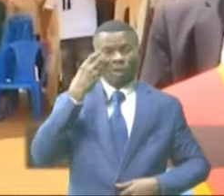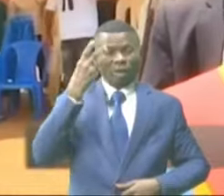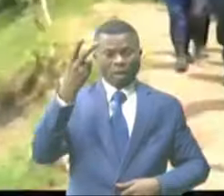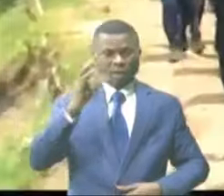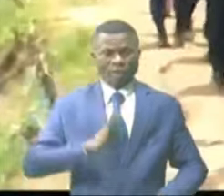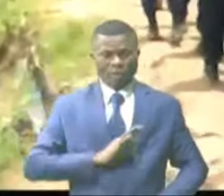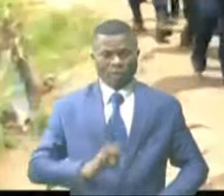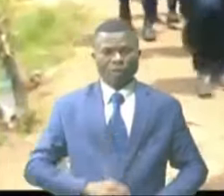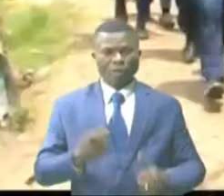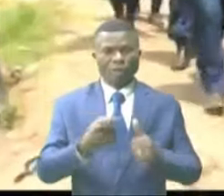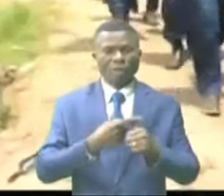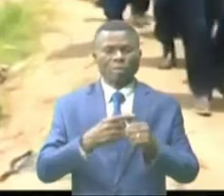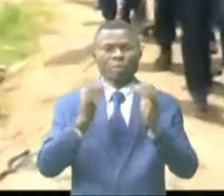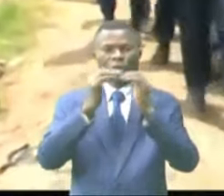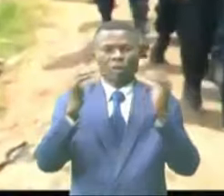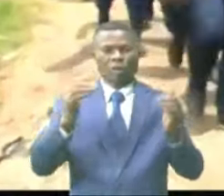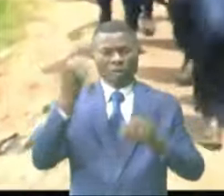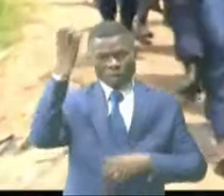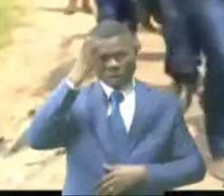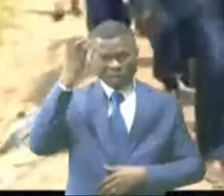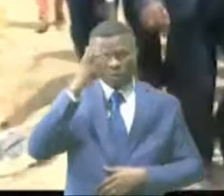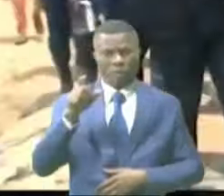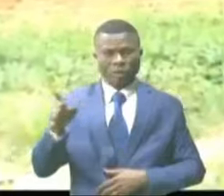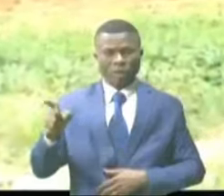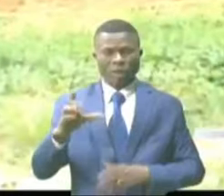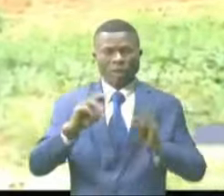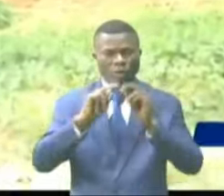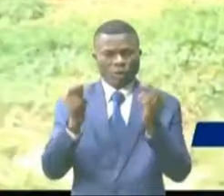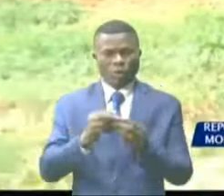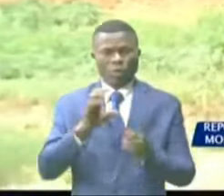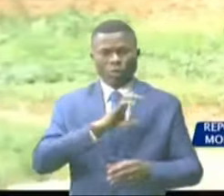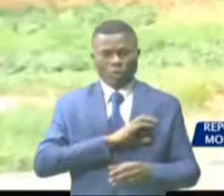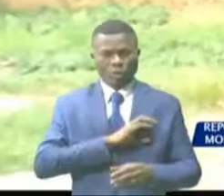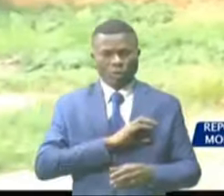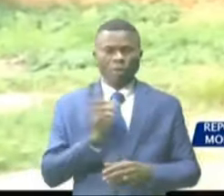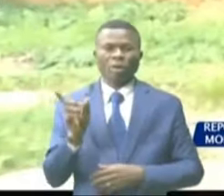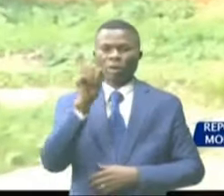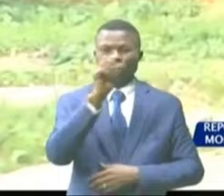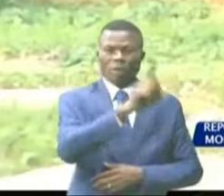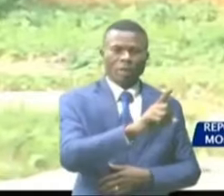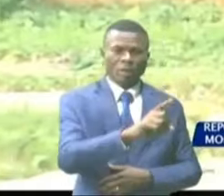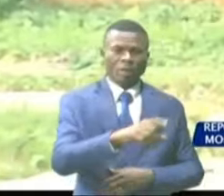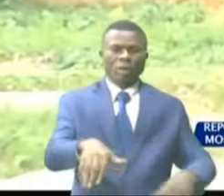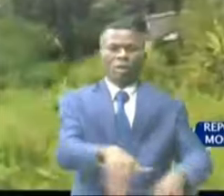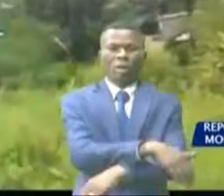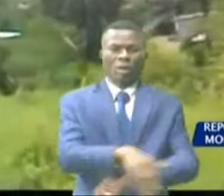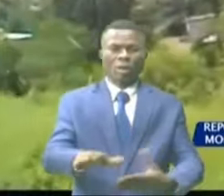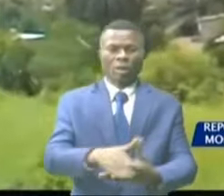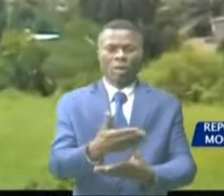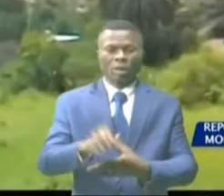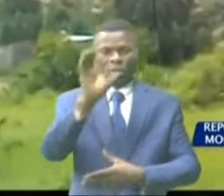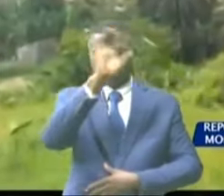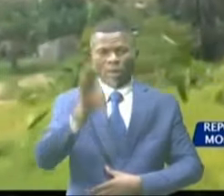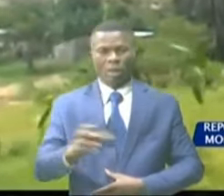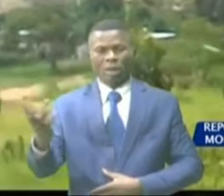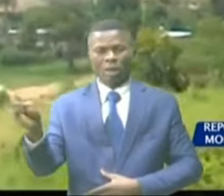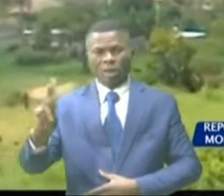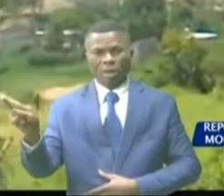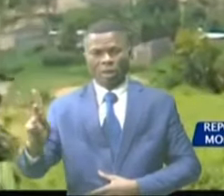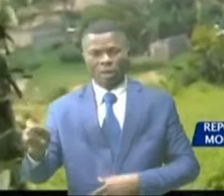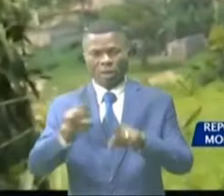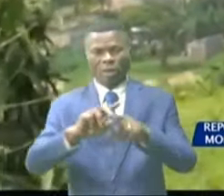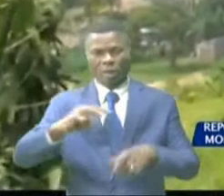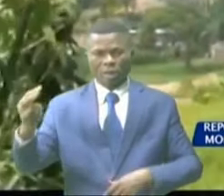la paix. Peu après, le général Blaise et sa suite se sont rendus à la frontière entre la commune de Kisenso et